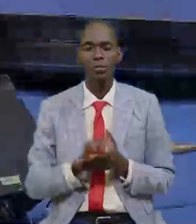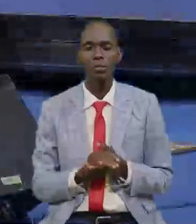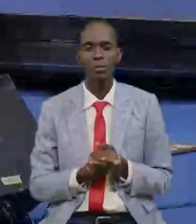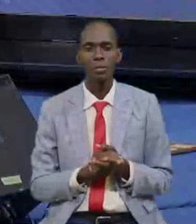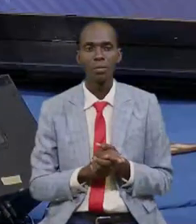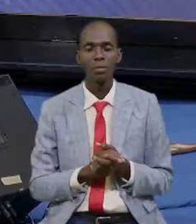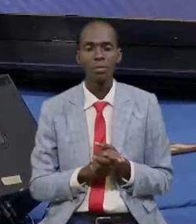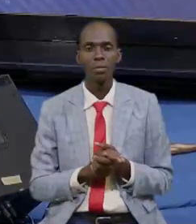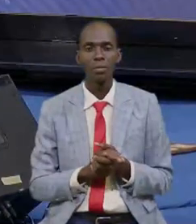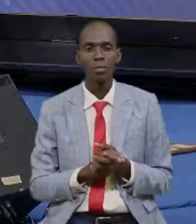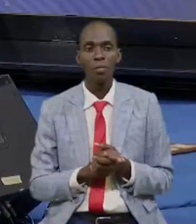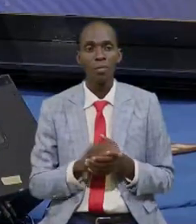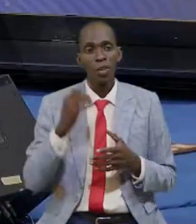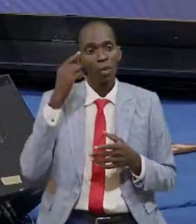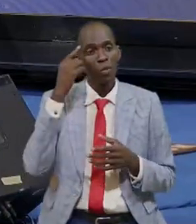5,